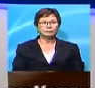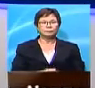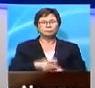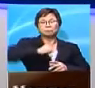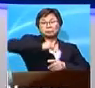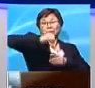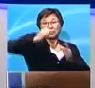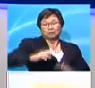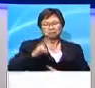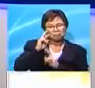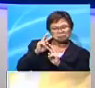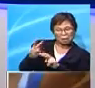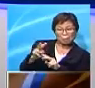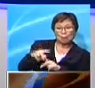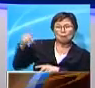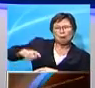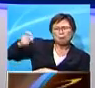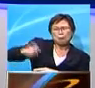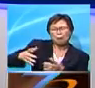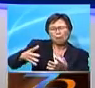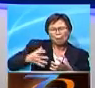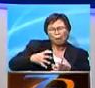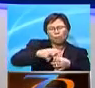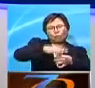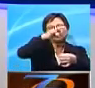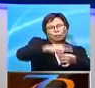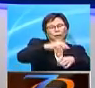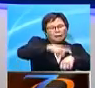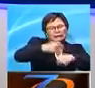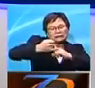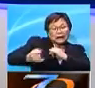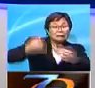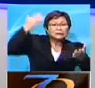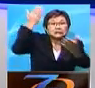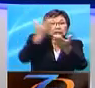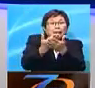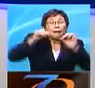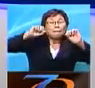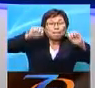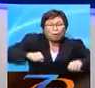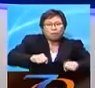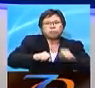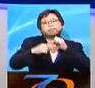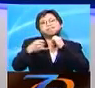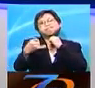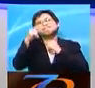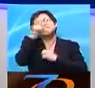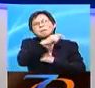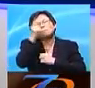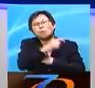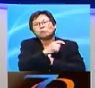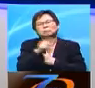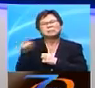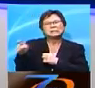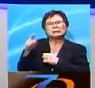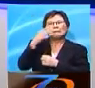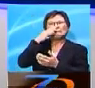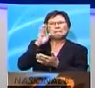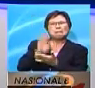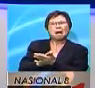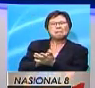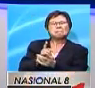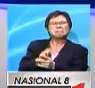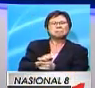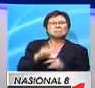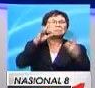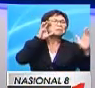pembangkang dilihat semakin terdesak meraih undi pada saat-saat akhir sehingga sanggup menabur fitnah taktik kotor kali ini dengan memuat